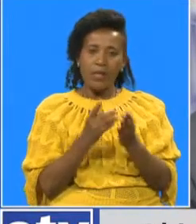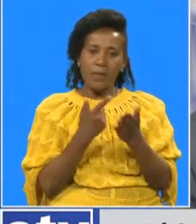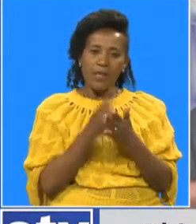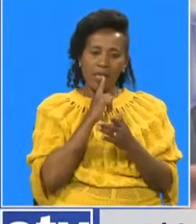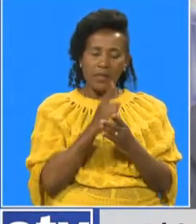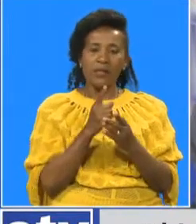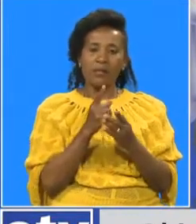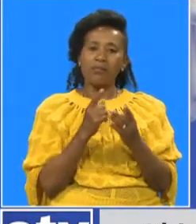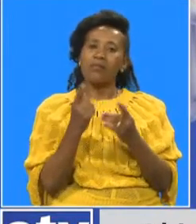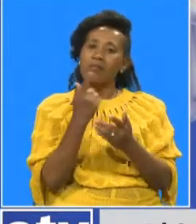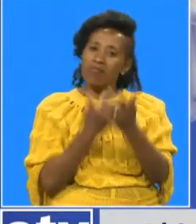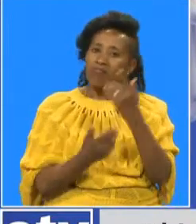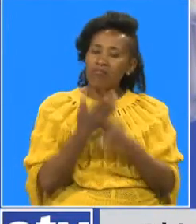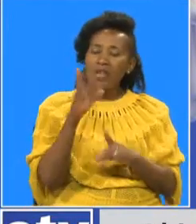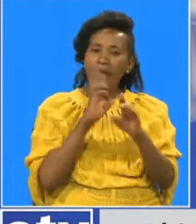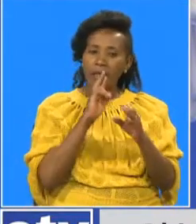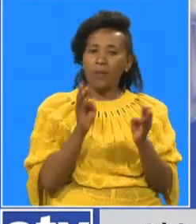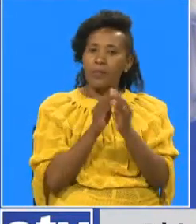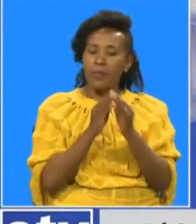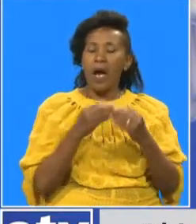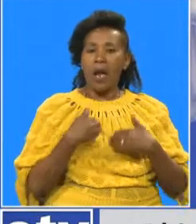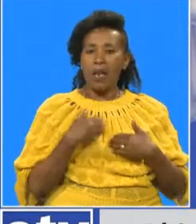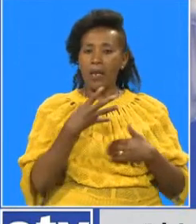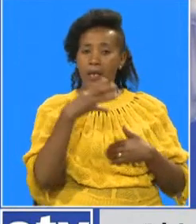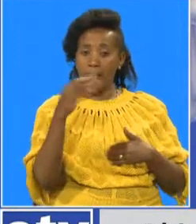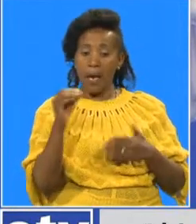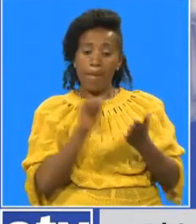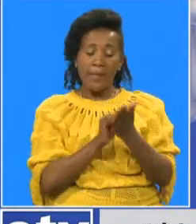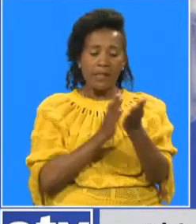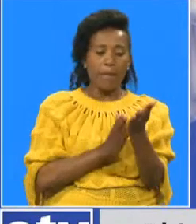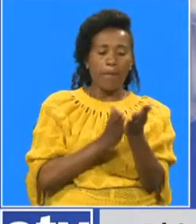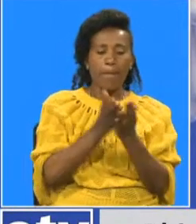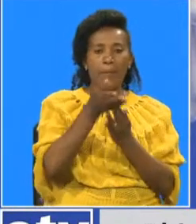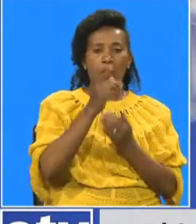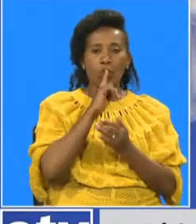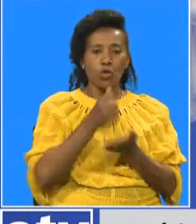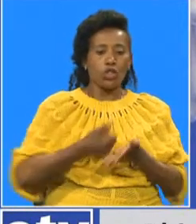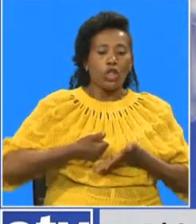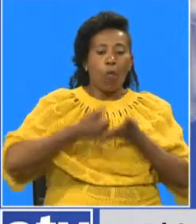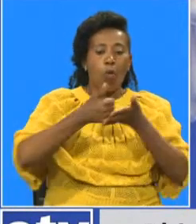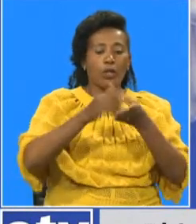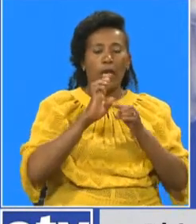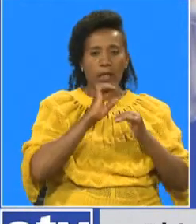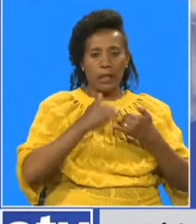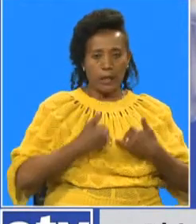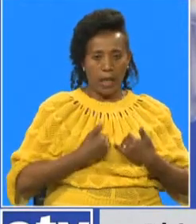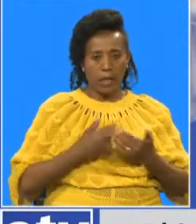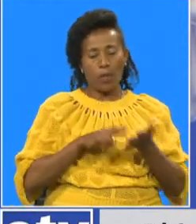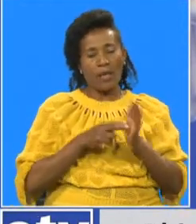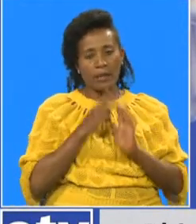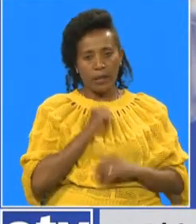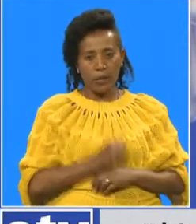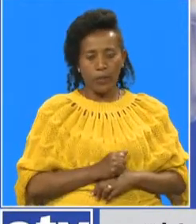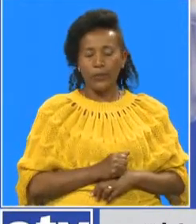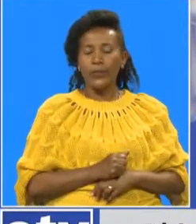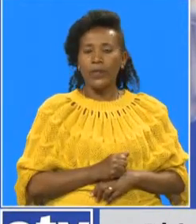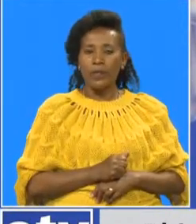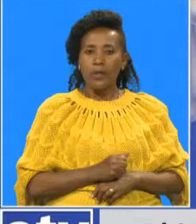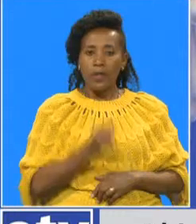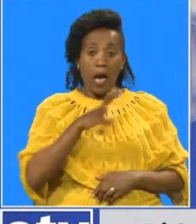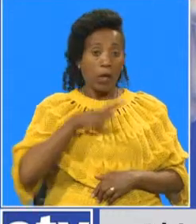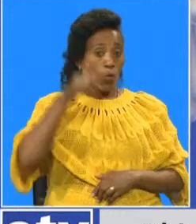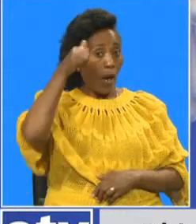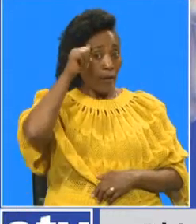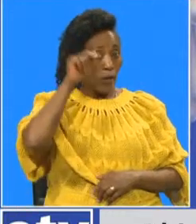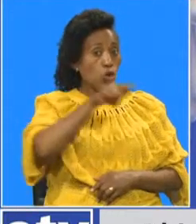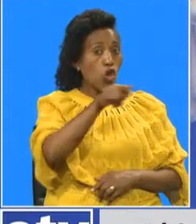በቨርቹዋል ሚቲንግ ያረግንበት ሁኔታ አለና በዚህ መልኩ ነው ሰፖርት ያረግናቸው ያለ ነው ማለት ነው አቶ